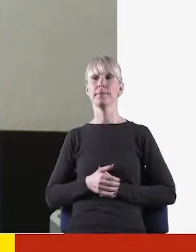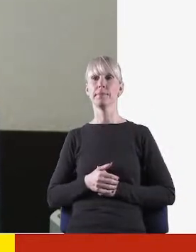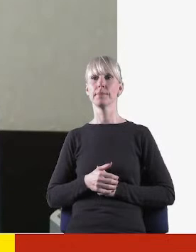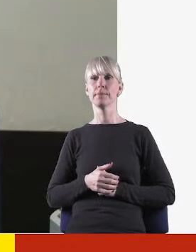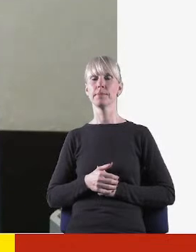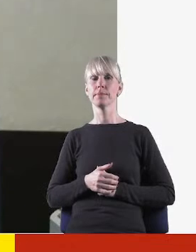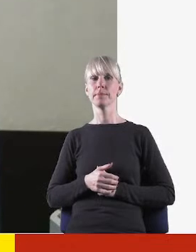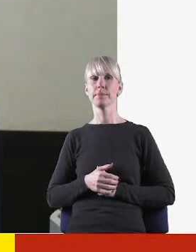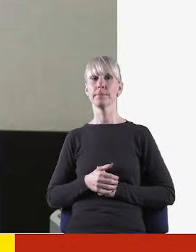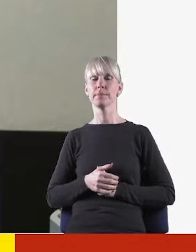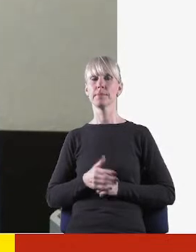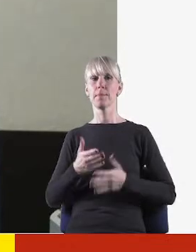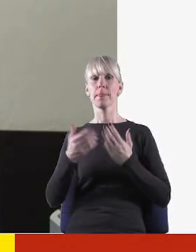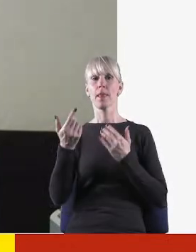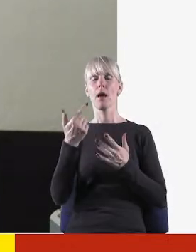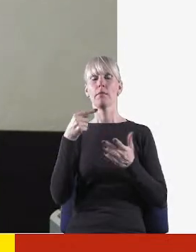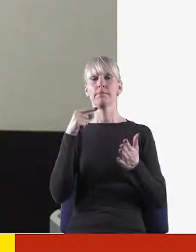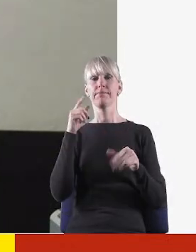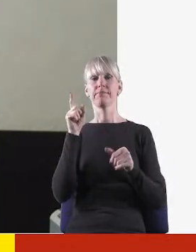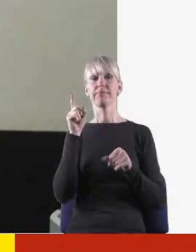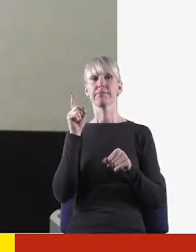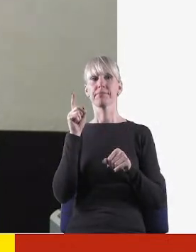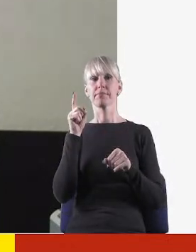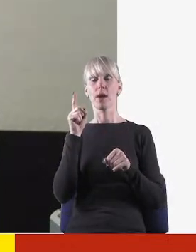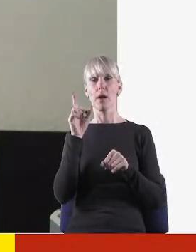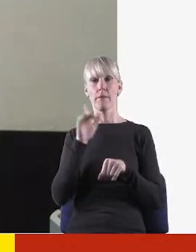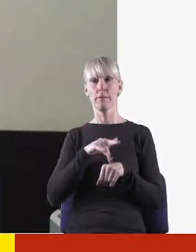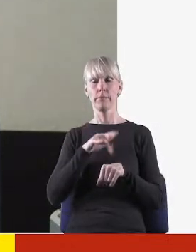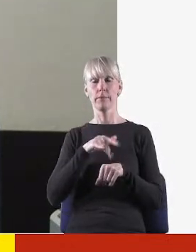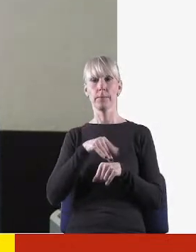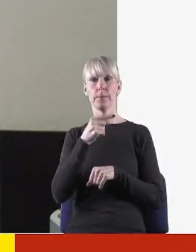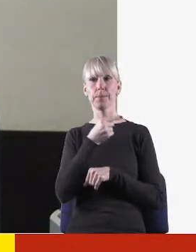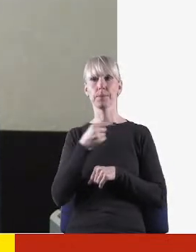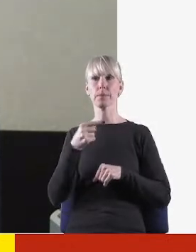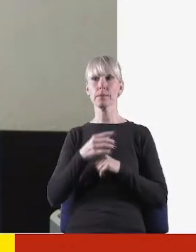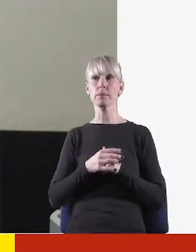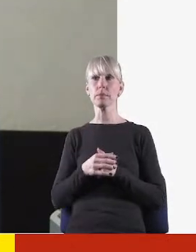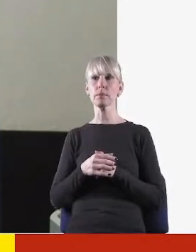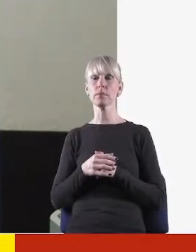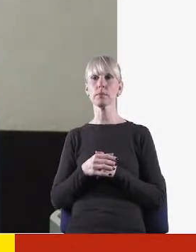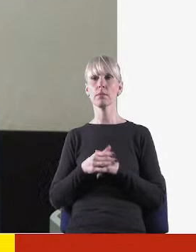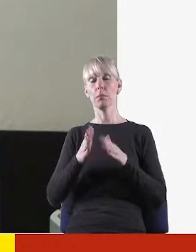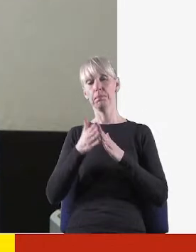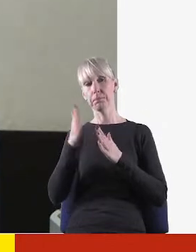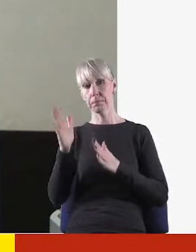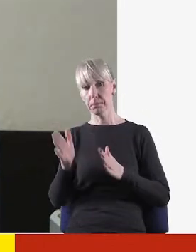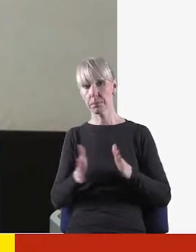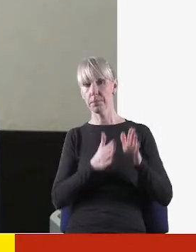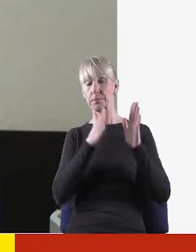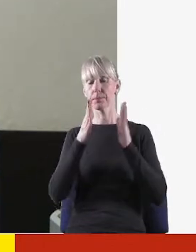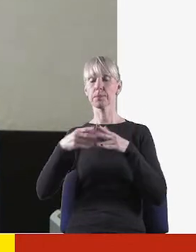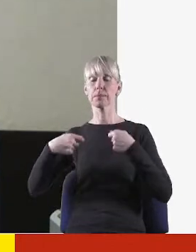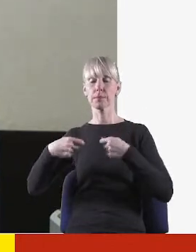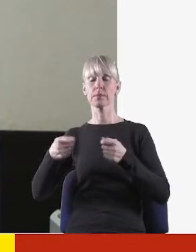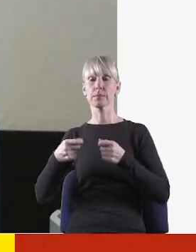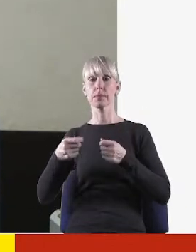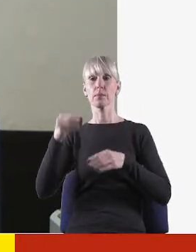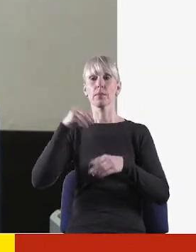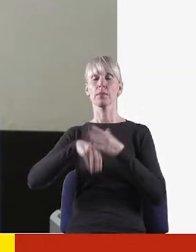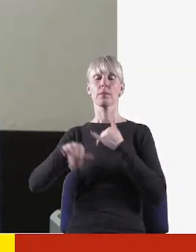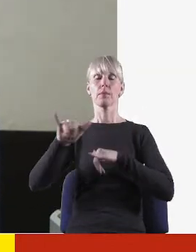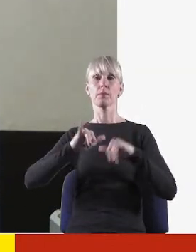ubiegłego roku wynik negatywny. No próbujemy kolejny raz podjąć się sprzedaży wraz z Zarządem